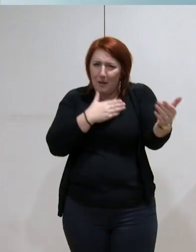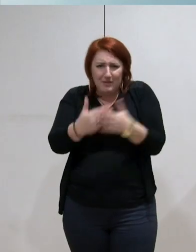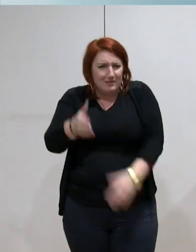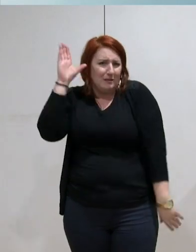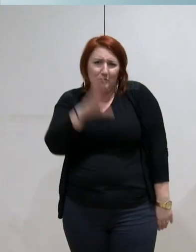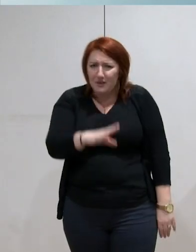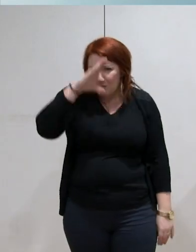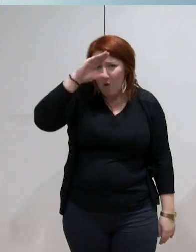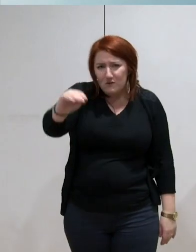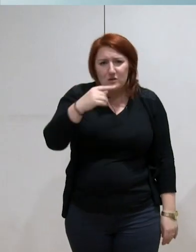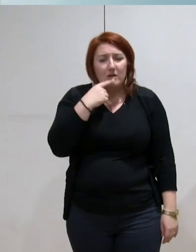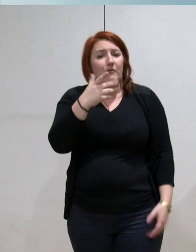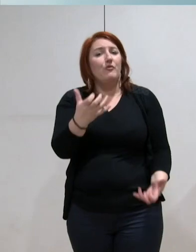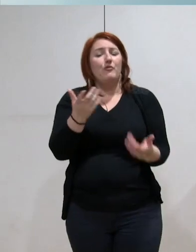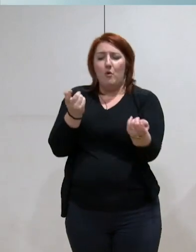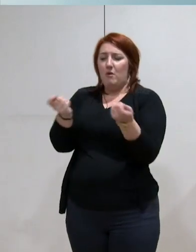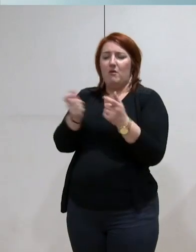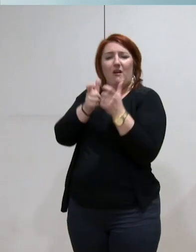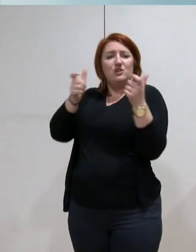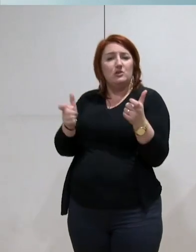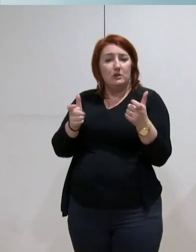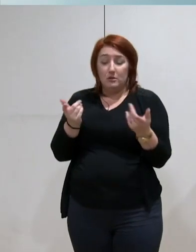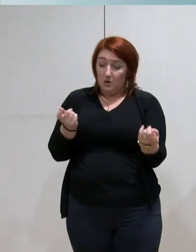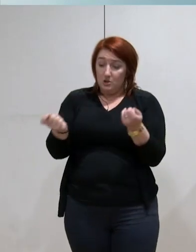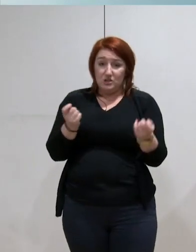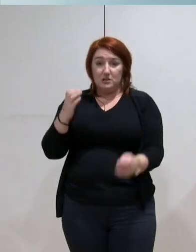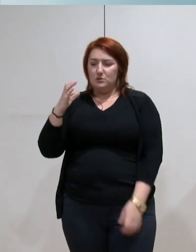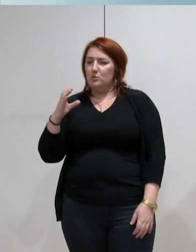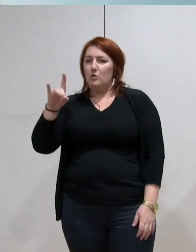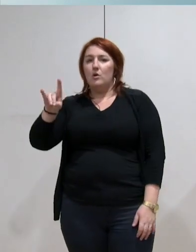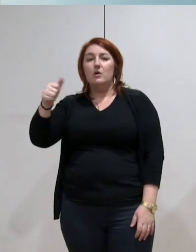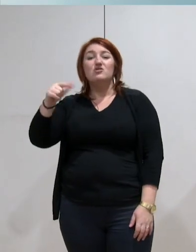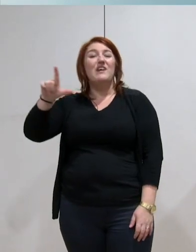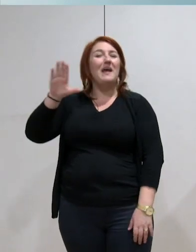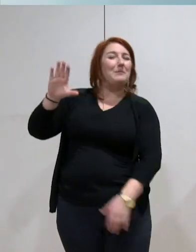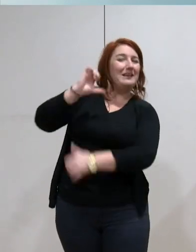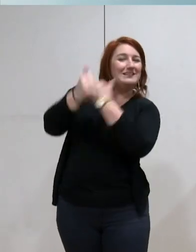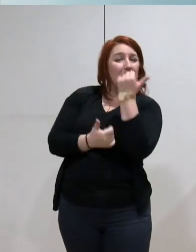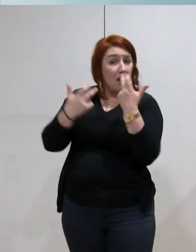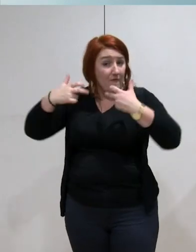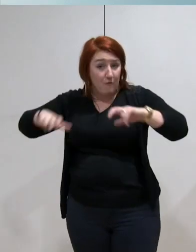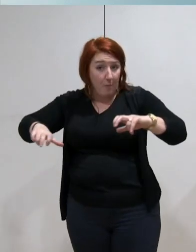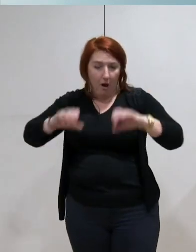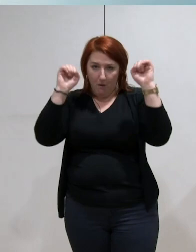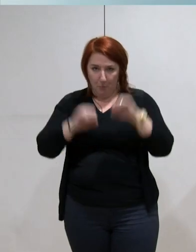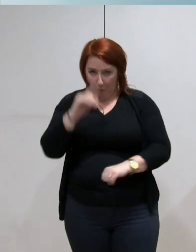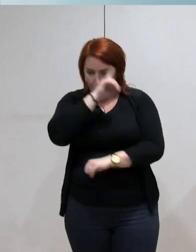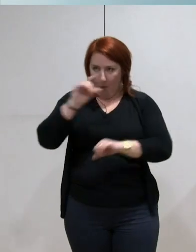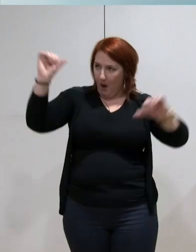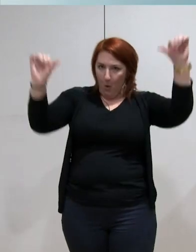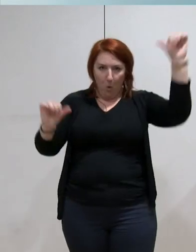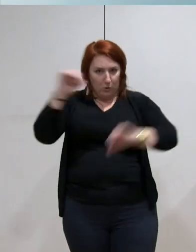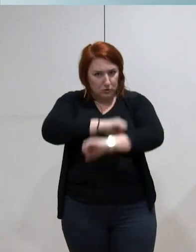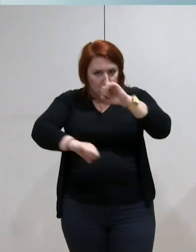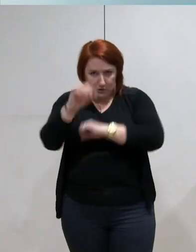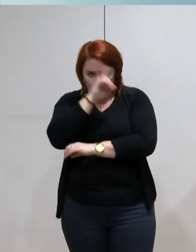reprise en régie si vous ne vouliez pas garder la gestion chanale vous auriez pu mettre en concurrence vous auriez pu mettre une